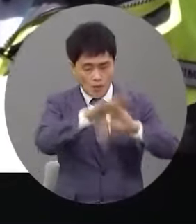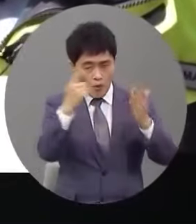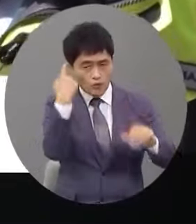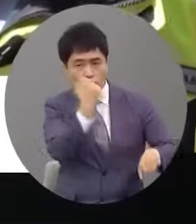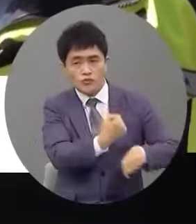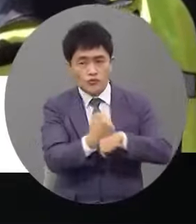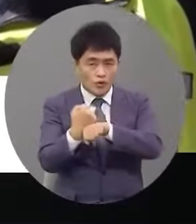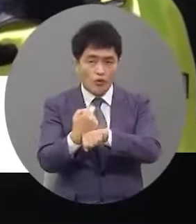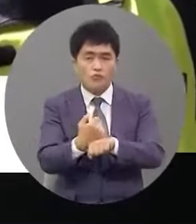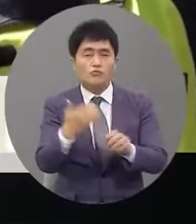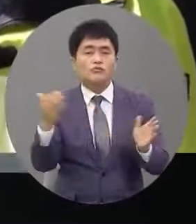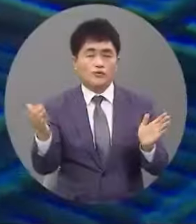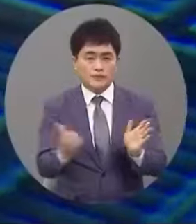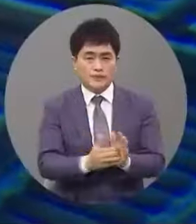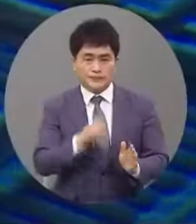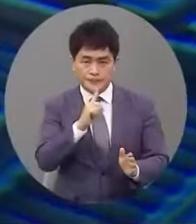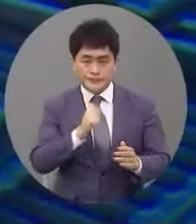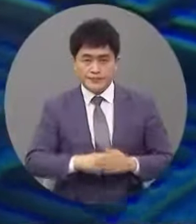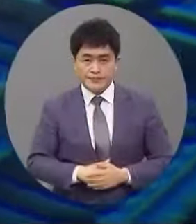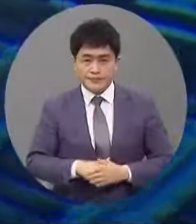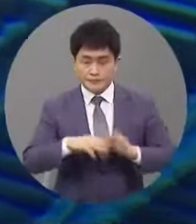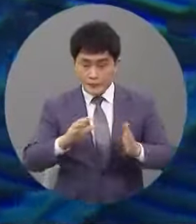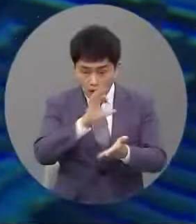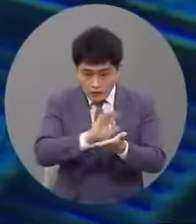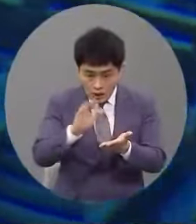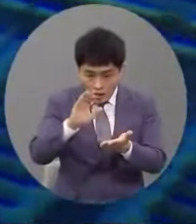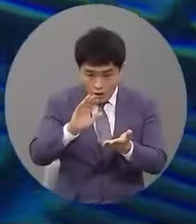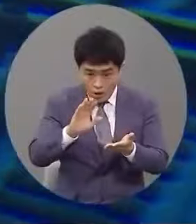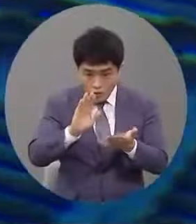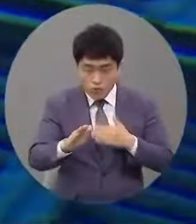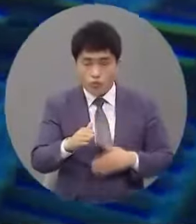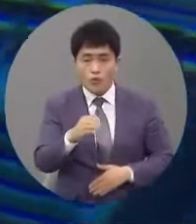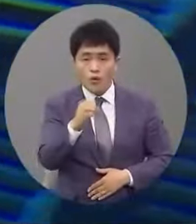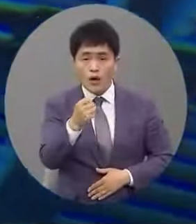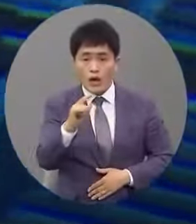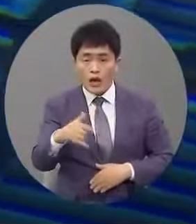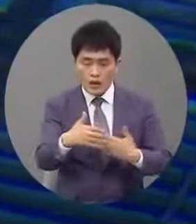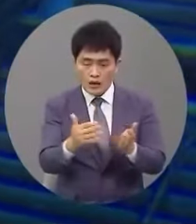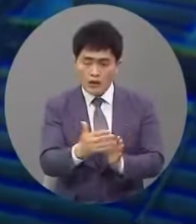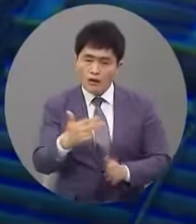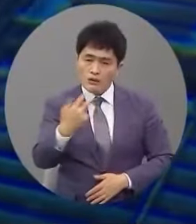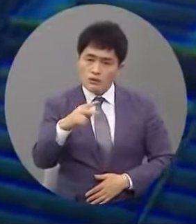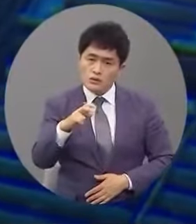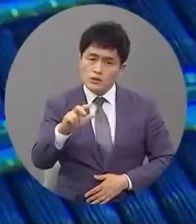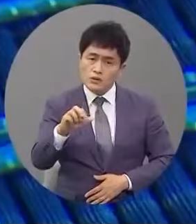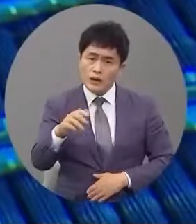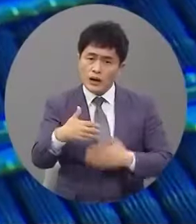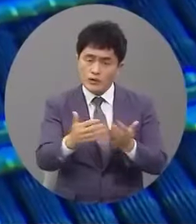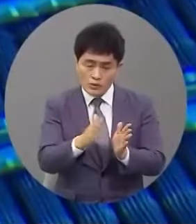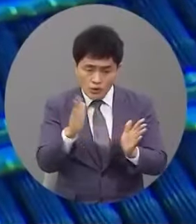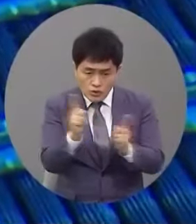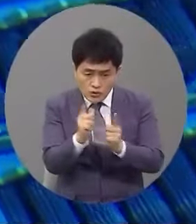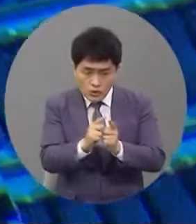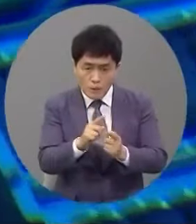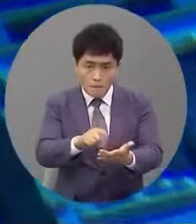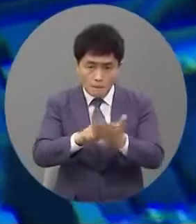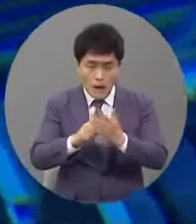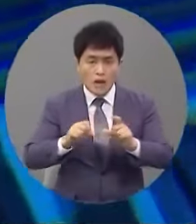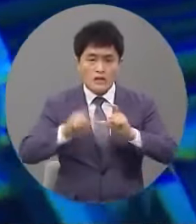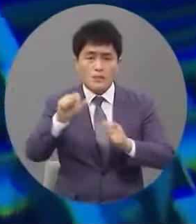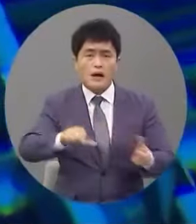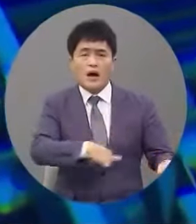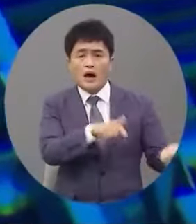studying in Greenland. 사용 후 핵연료의 방사선량은 7,000 밀리시버트. 직접 노출되면 대부분